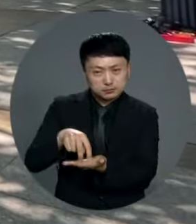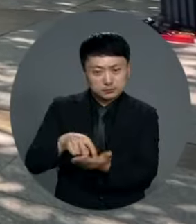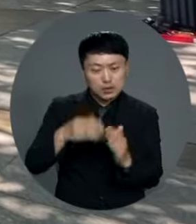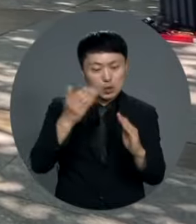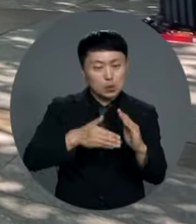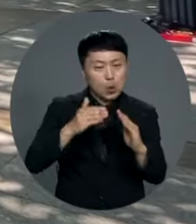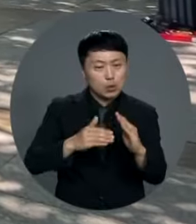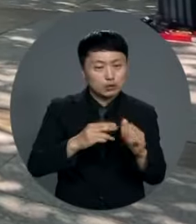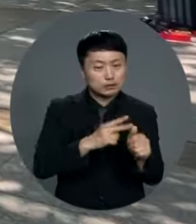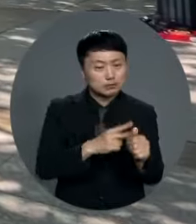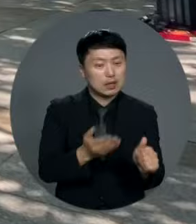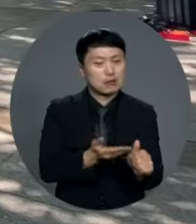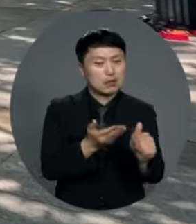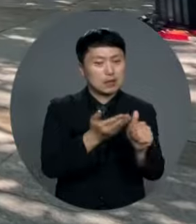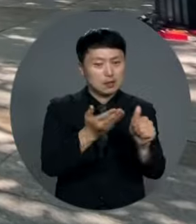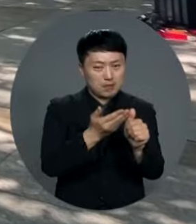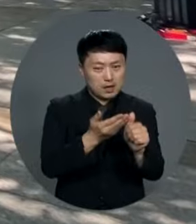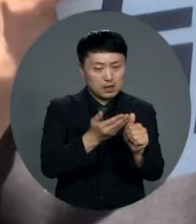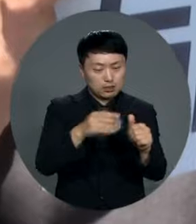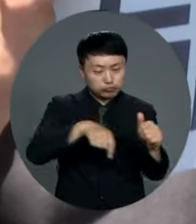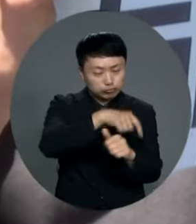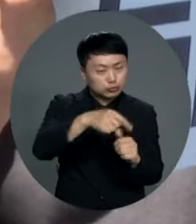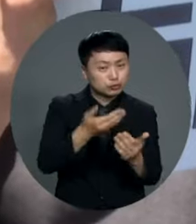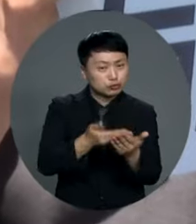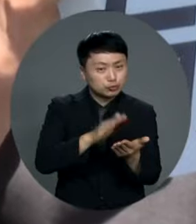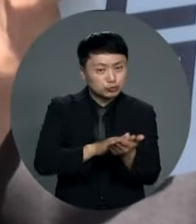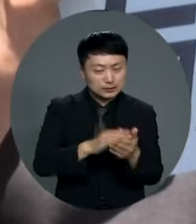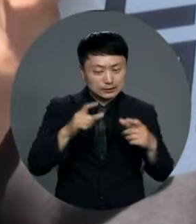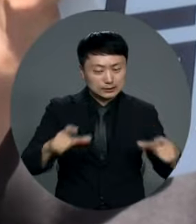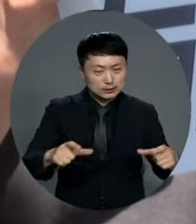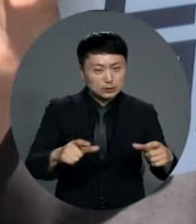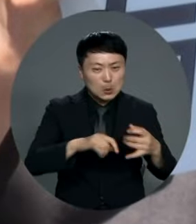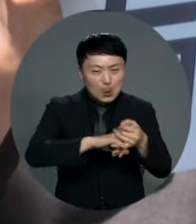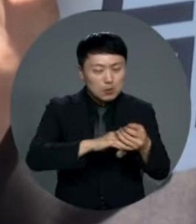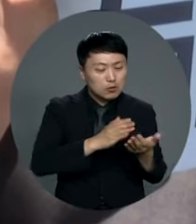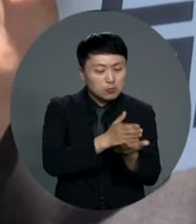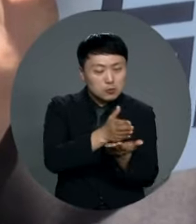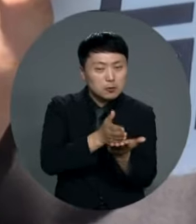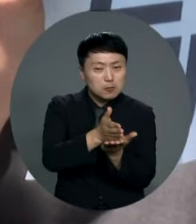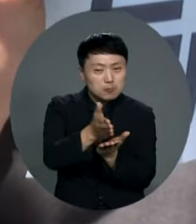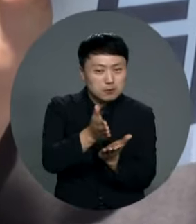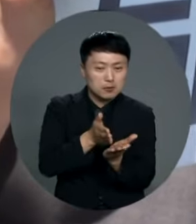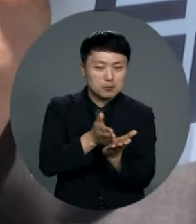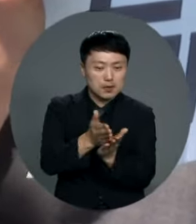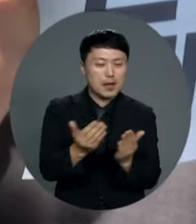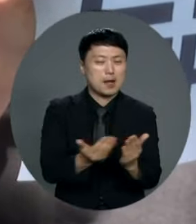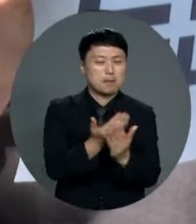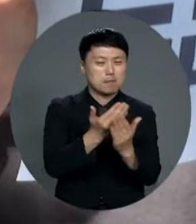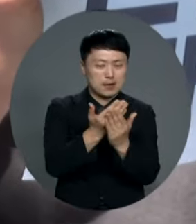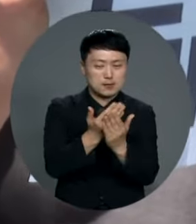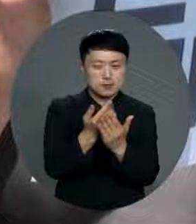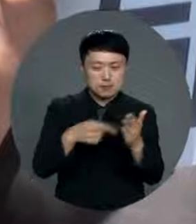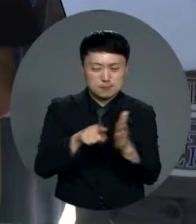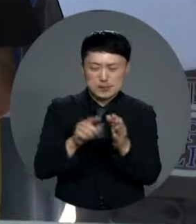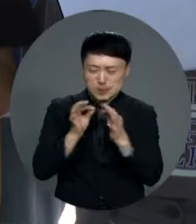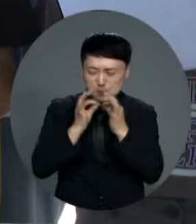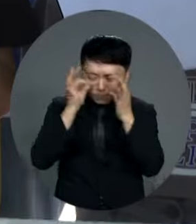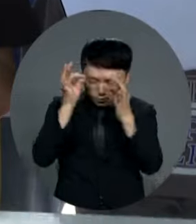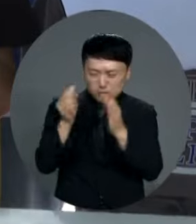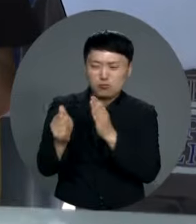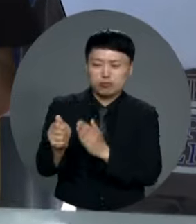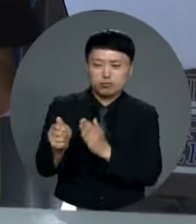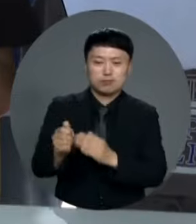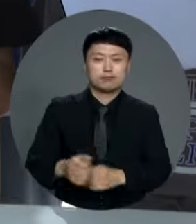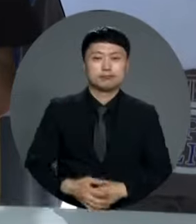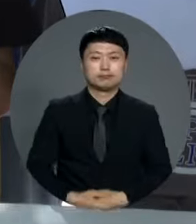공공의사 양성과 복무 방안 등 지역 필수 공공의료 확충 방안을 제시하라고 촉구했습니다.